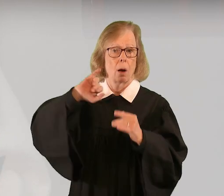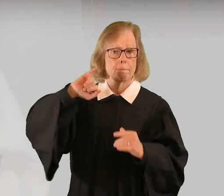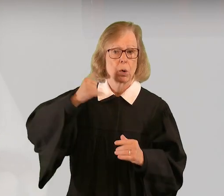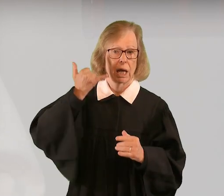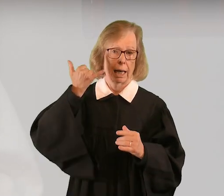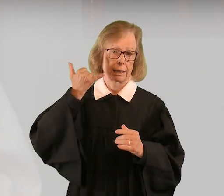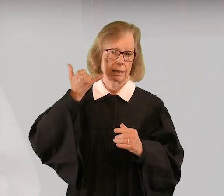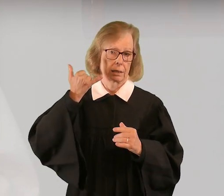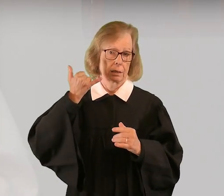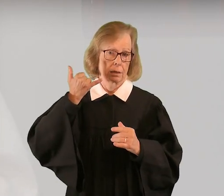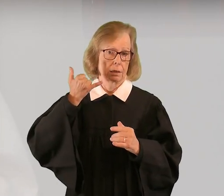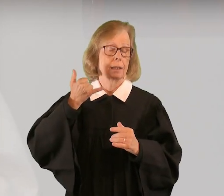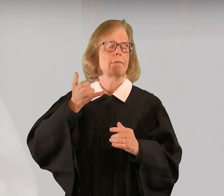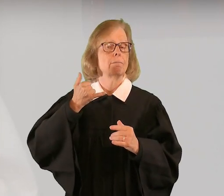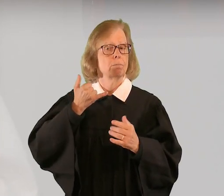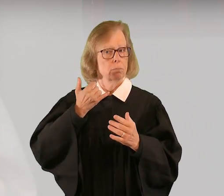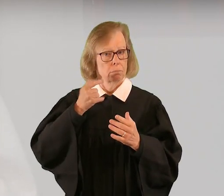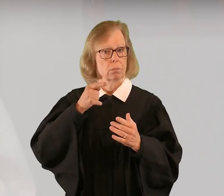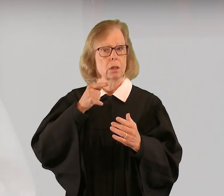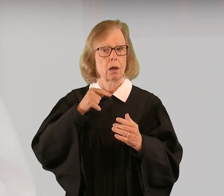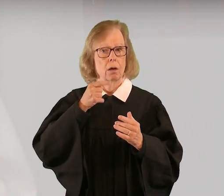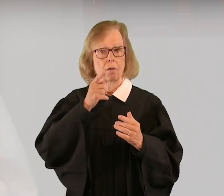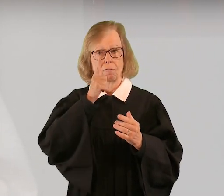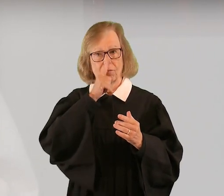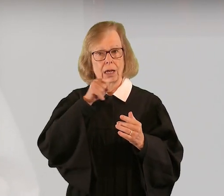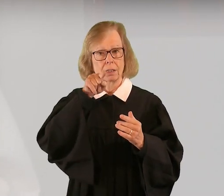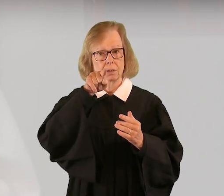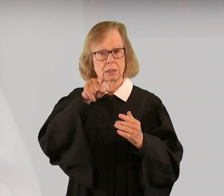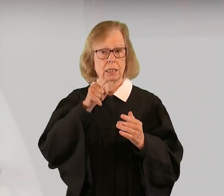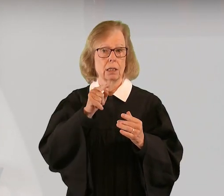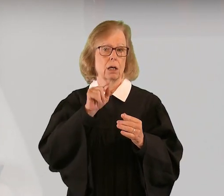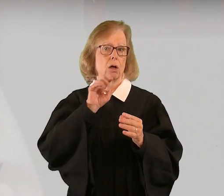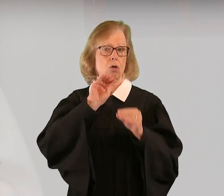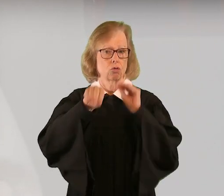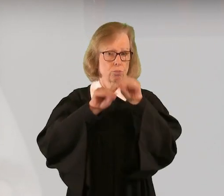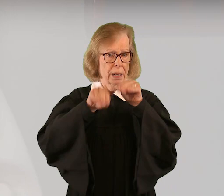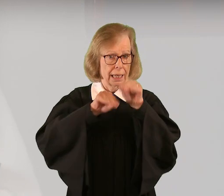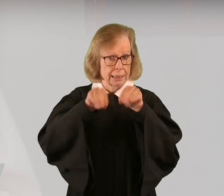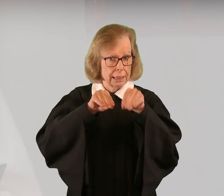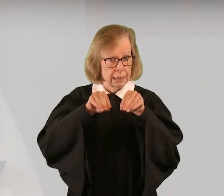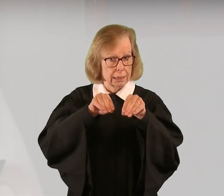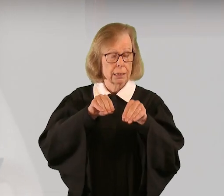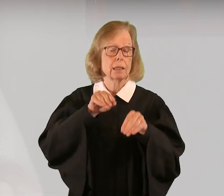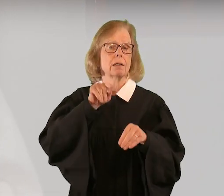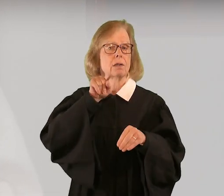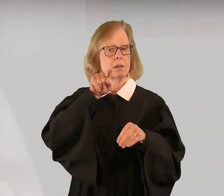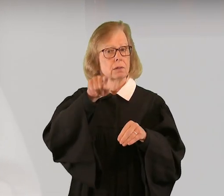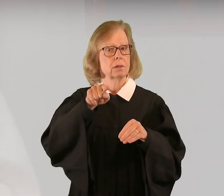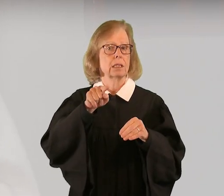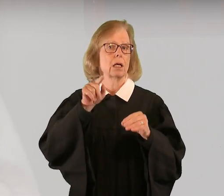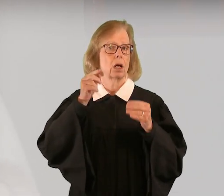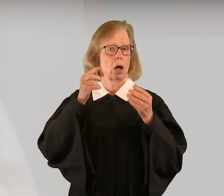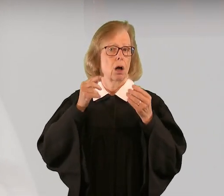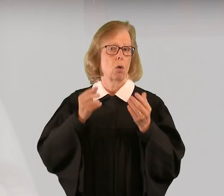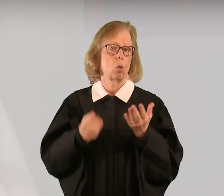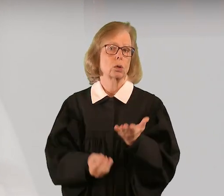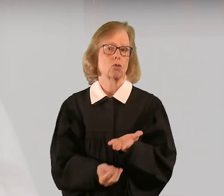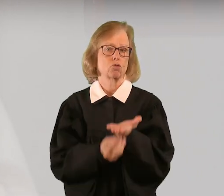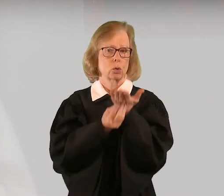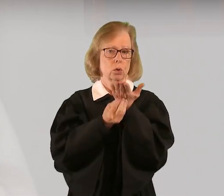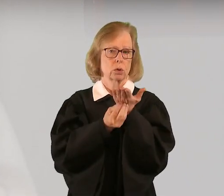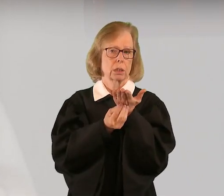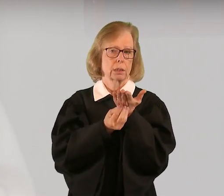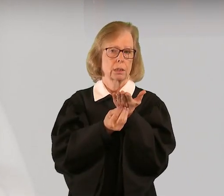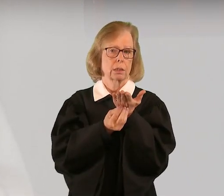Menschen, die die Osterbotschaft weitertragen, die einst mit Maria von Magdala zum ersten Mal